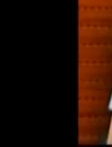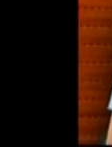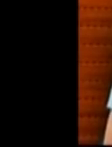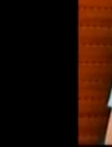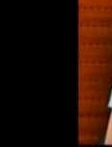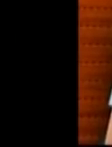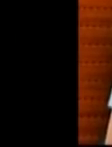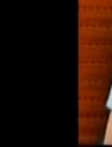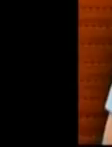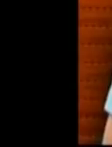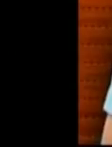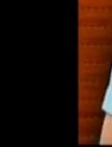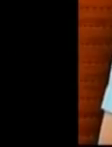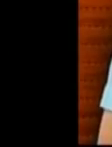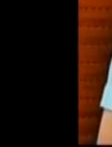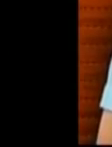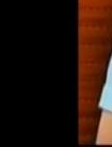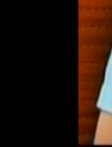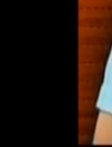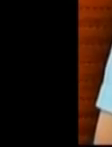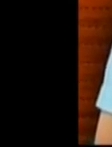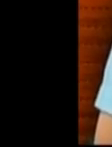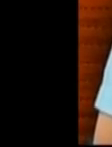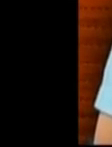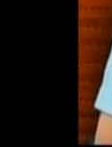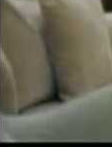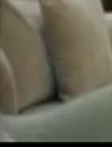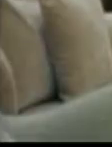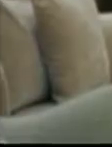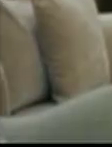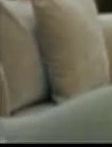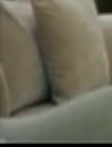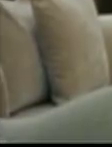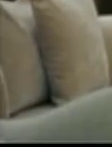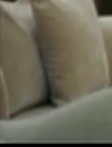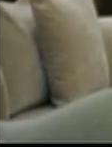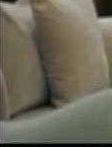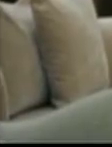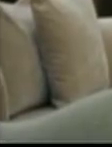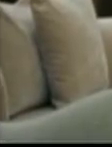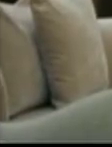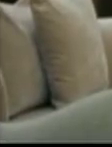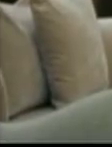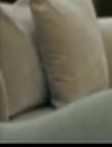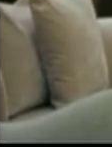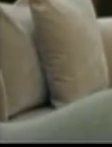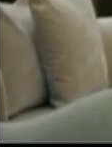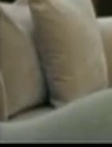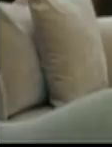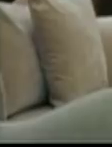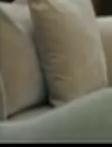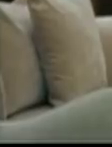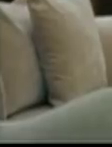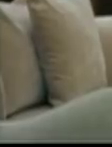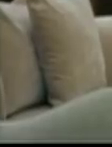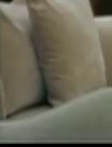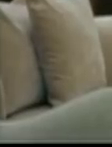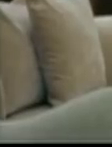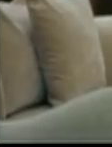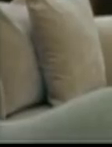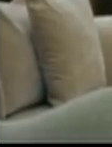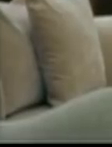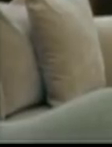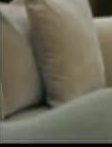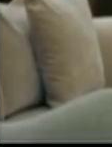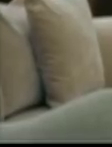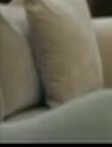הסיפור הזה נגמר מבחינת המשטרה בכל מה שאנחנו חוקרים כרגע. רבים מכם שואלים מה יהיה. אז אני רוצה להרגיע